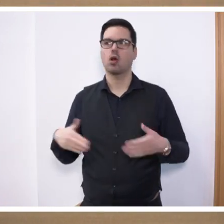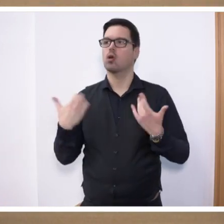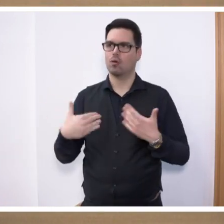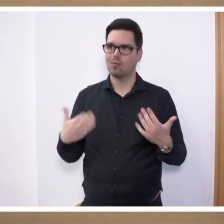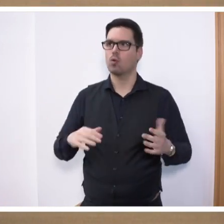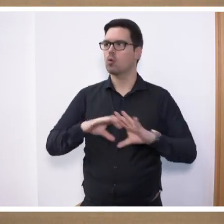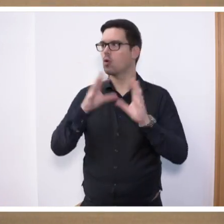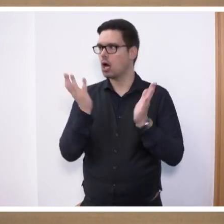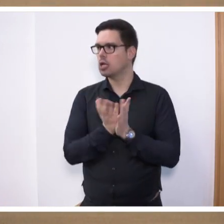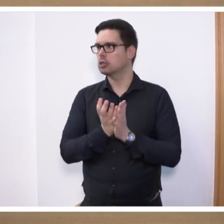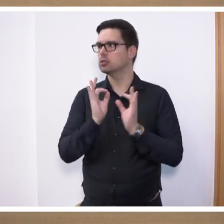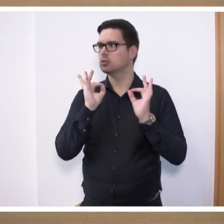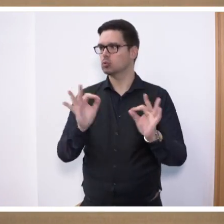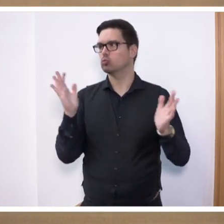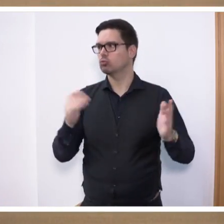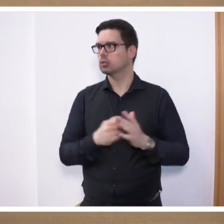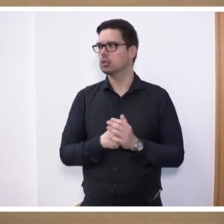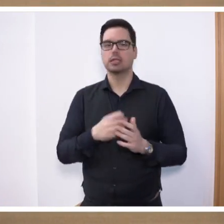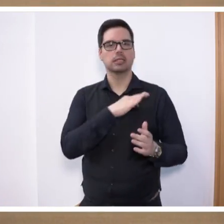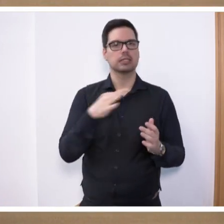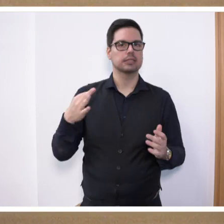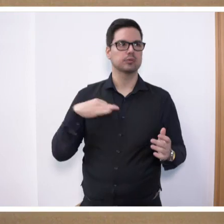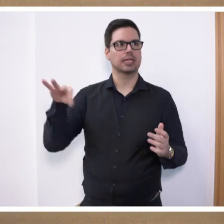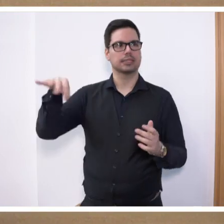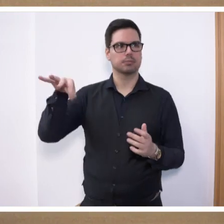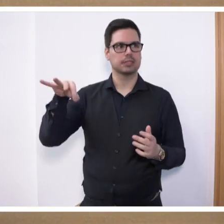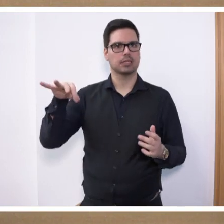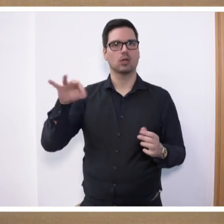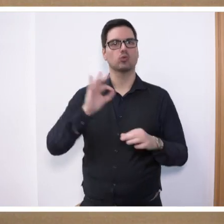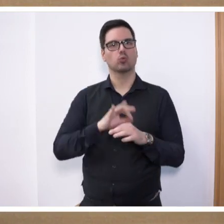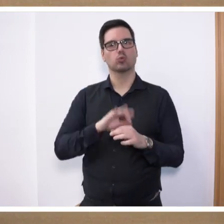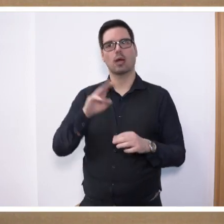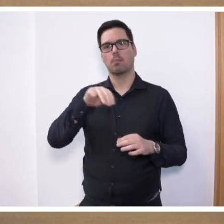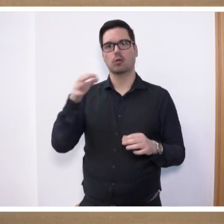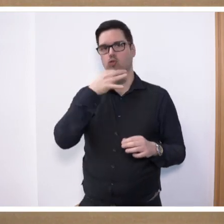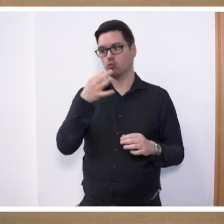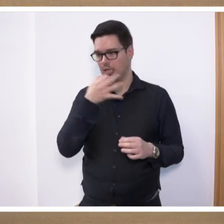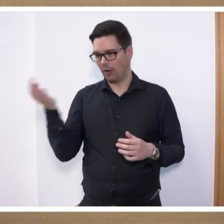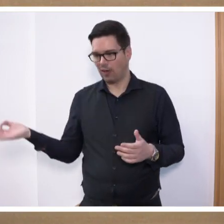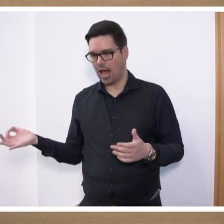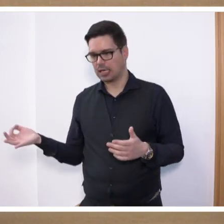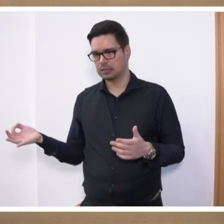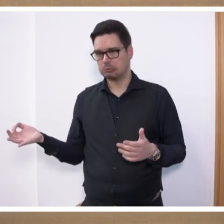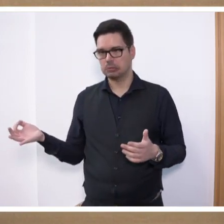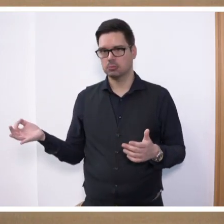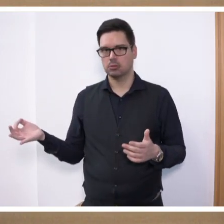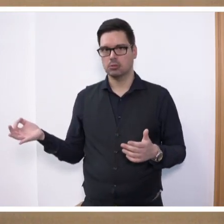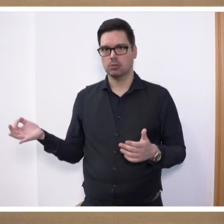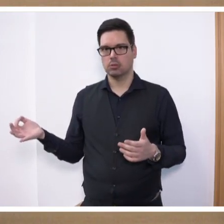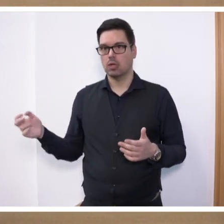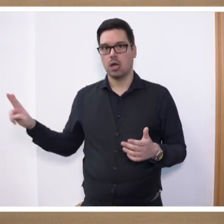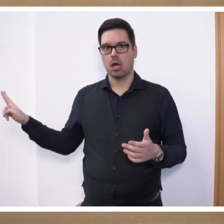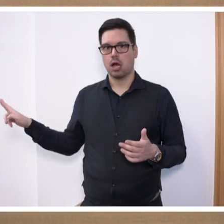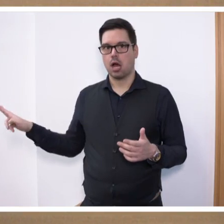alles in Ordnung ist. Ich habe dann dem Gesundheitsminister Dr. Magnus Jung auch diese Frage gestellt und ich habe die Antwort